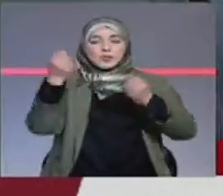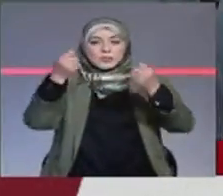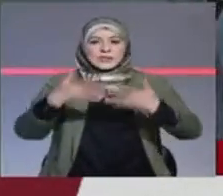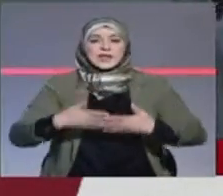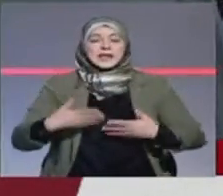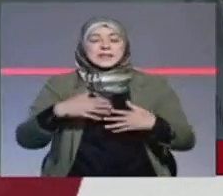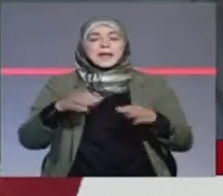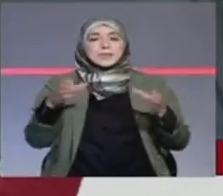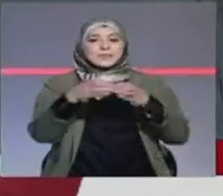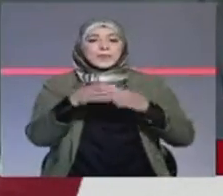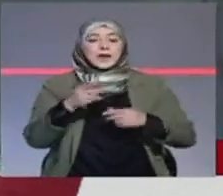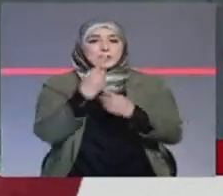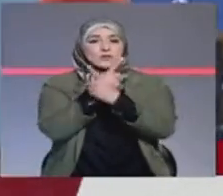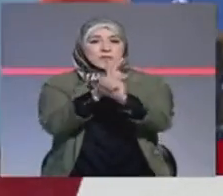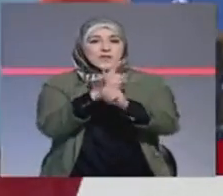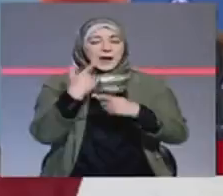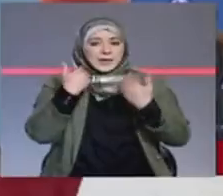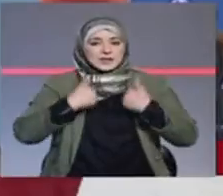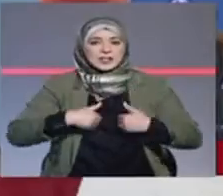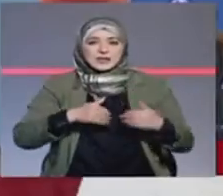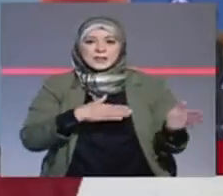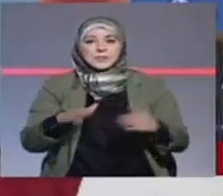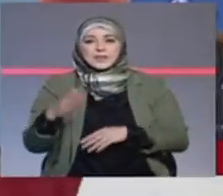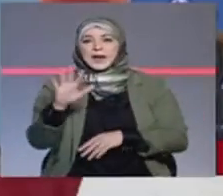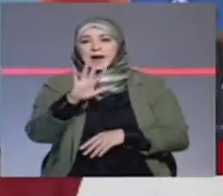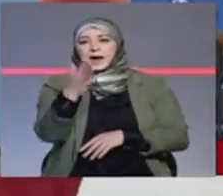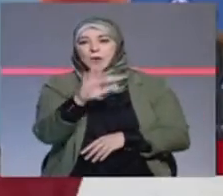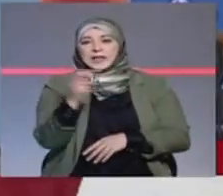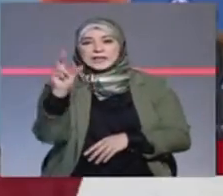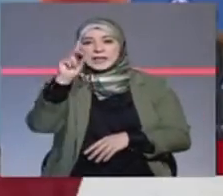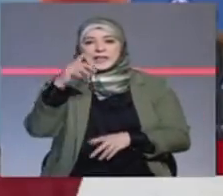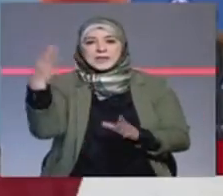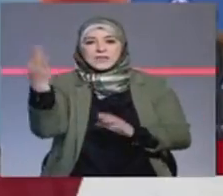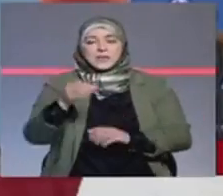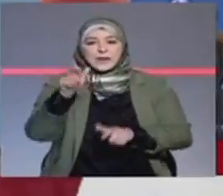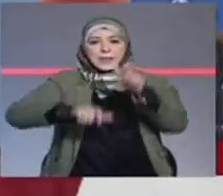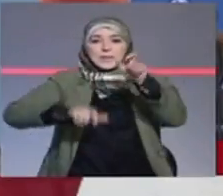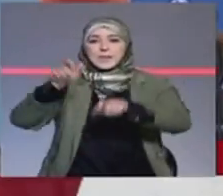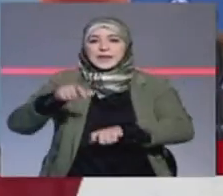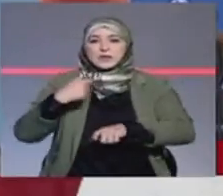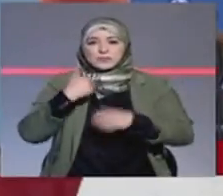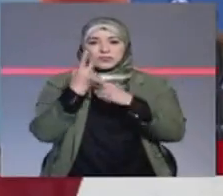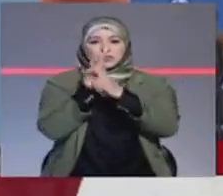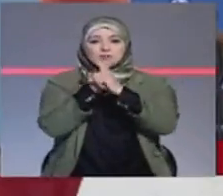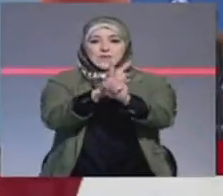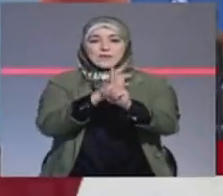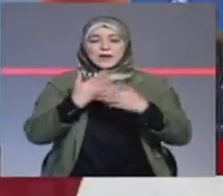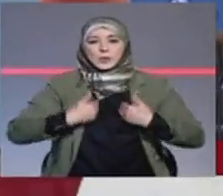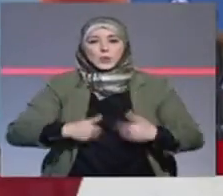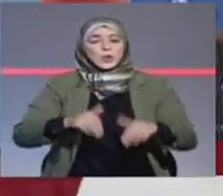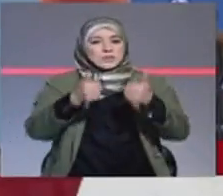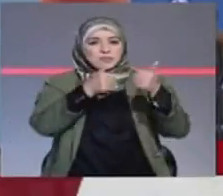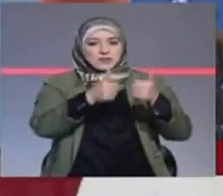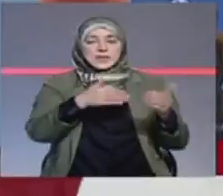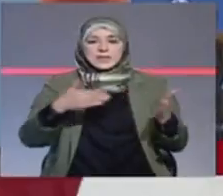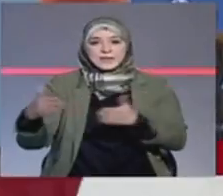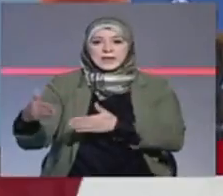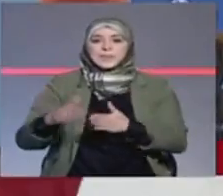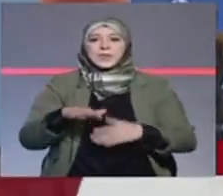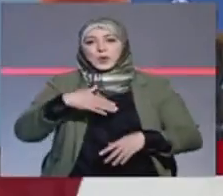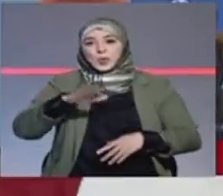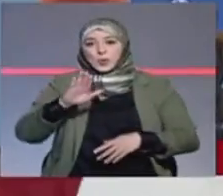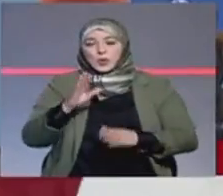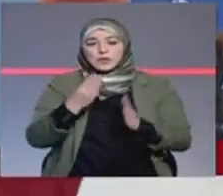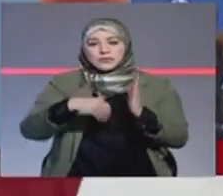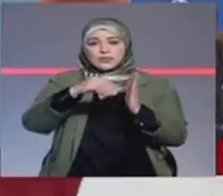المناعة الجماعية في تونس ضد كورونا. حوالي 30% من التوانسة عندهم مناعة ضد الكورونا،